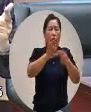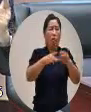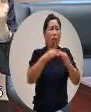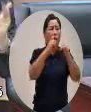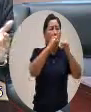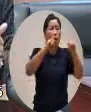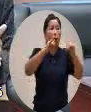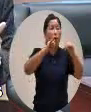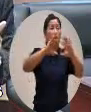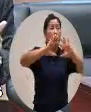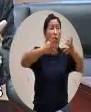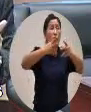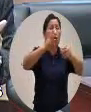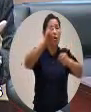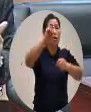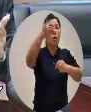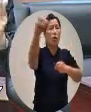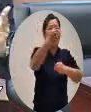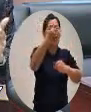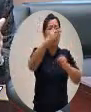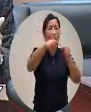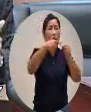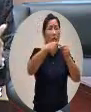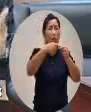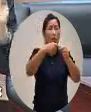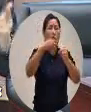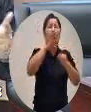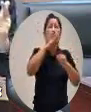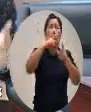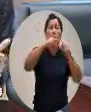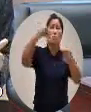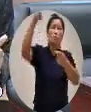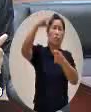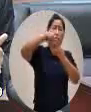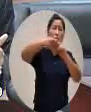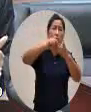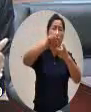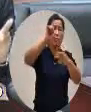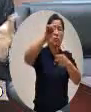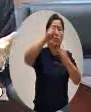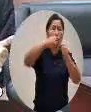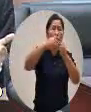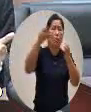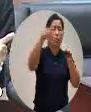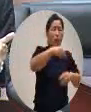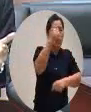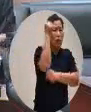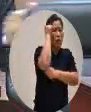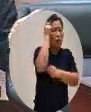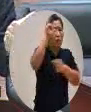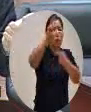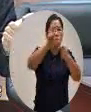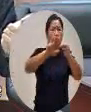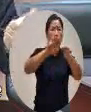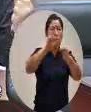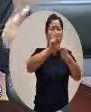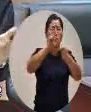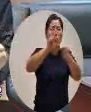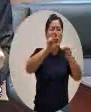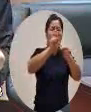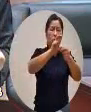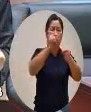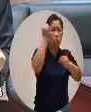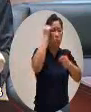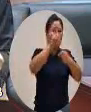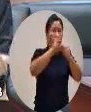國29年昭和15年從那時候住到現在住70年就一夜之間他們土